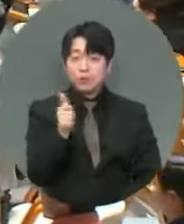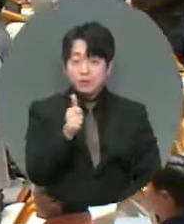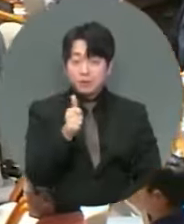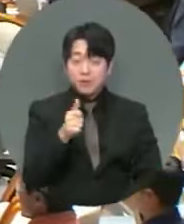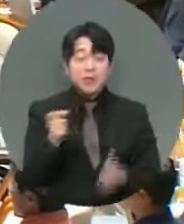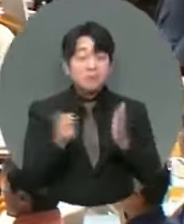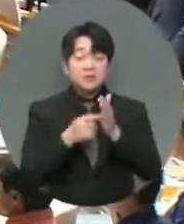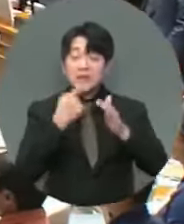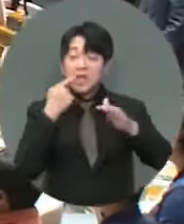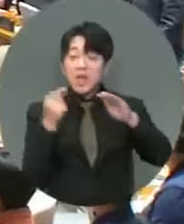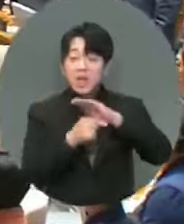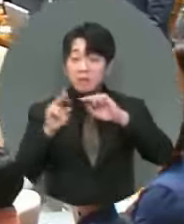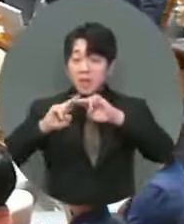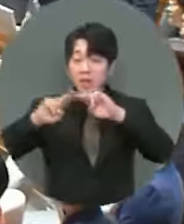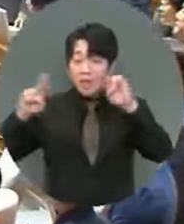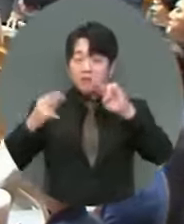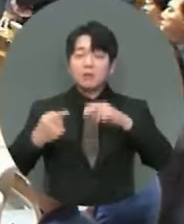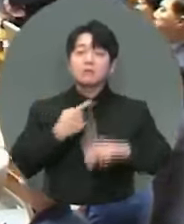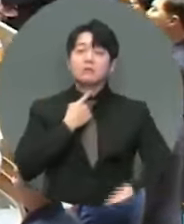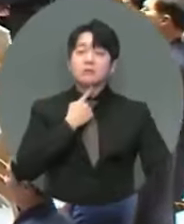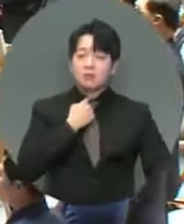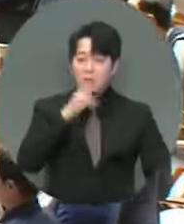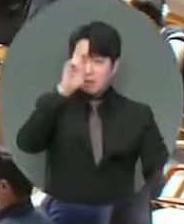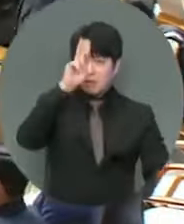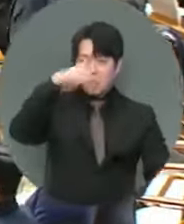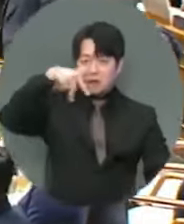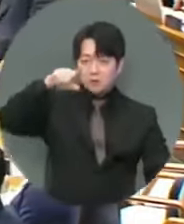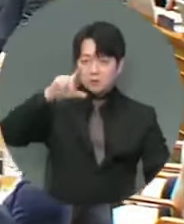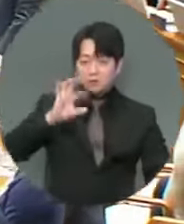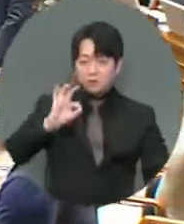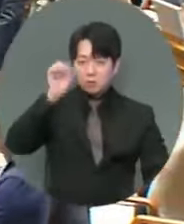비상계엄 해제 요구 결의안에 참석한 박정훈 의원,